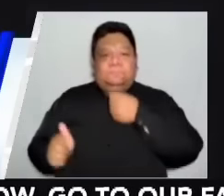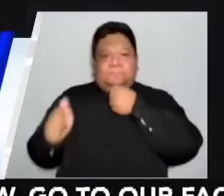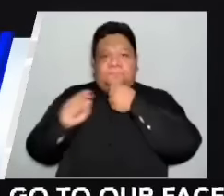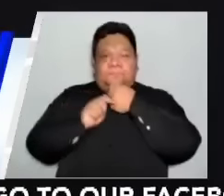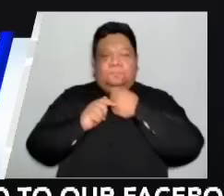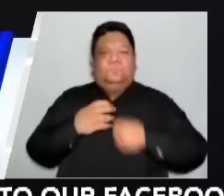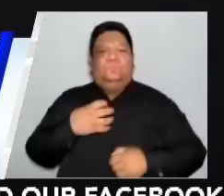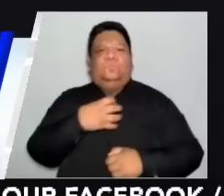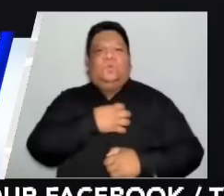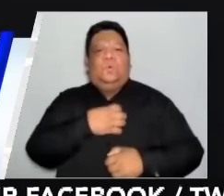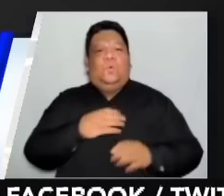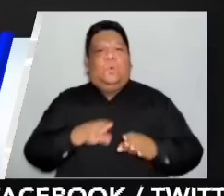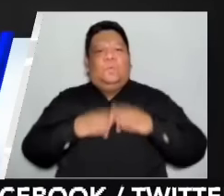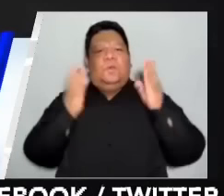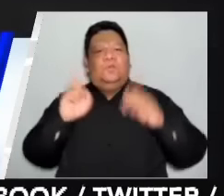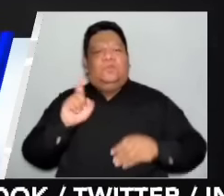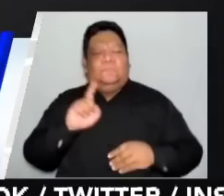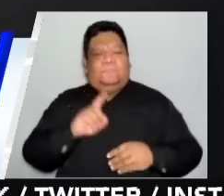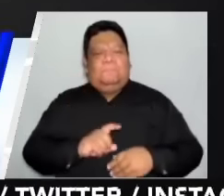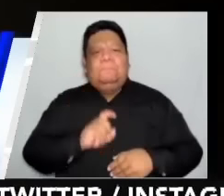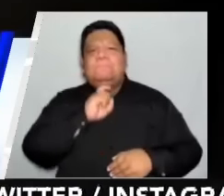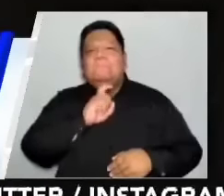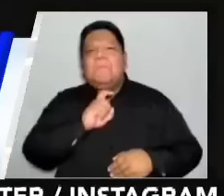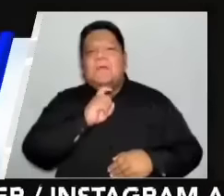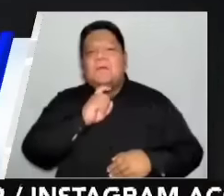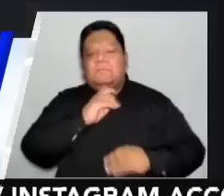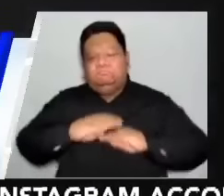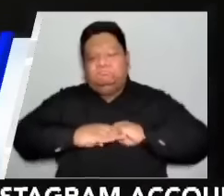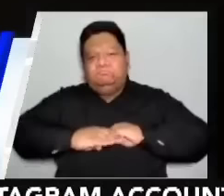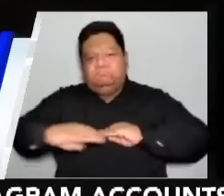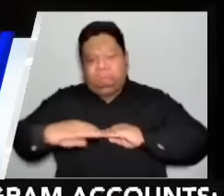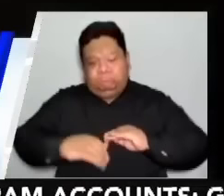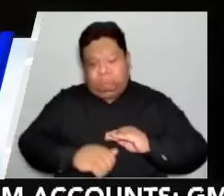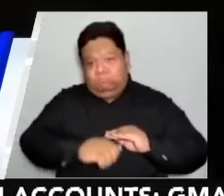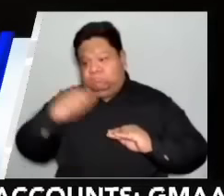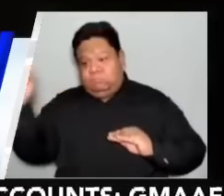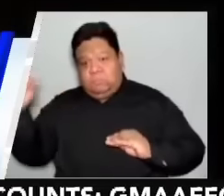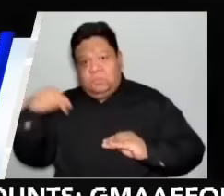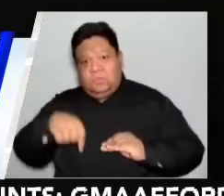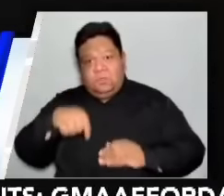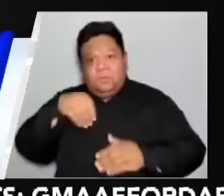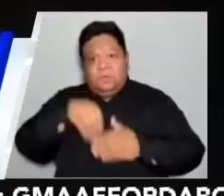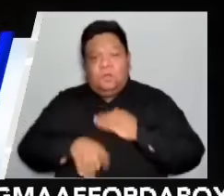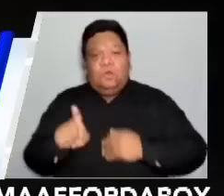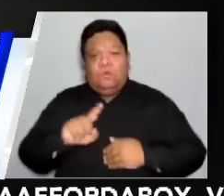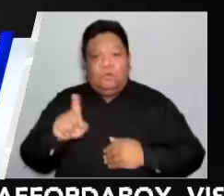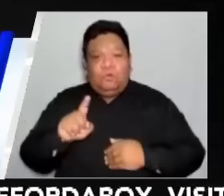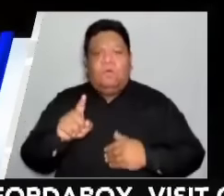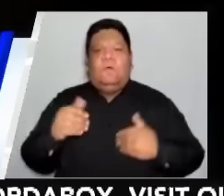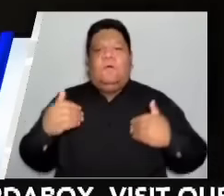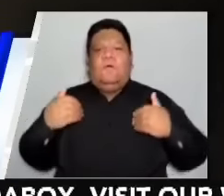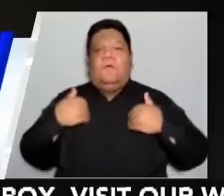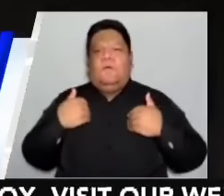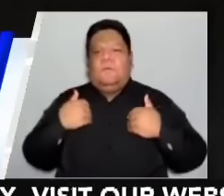na nakatakip sa sahig ng cathedral pero imbis na entrance ng bunker bumugad sa kanila ang masangsang na